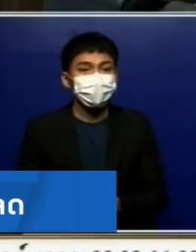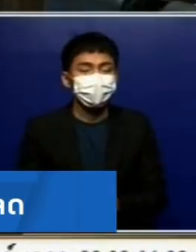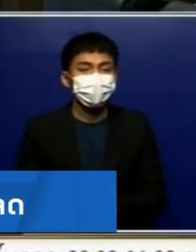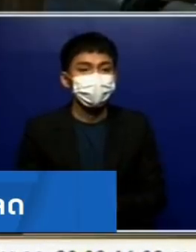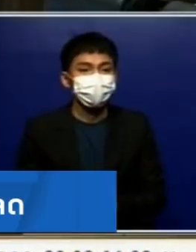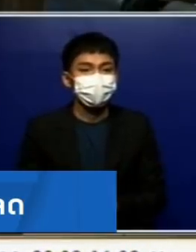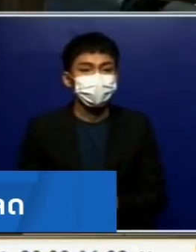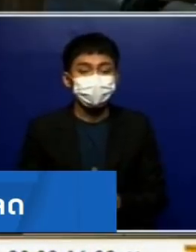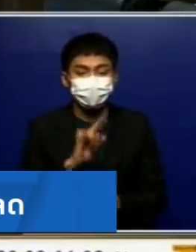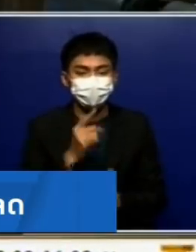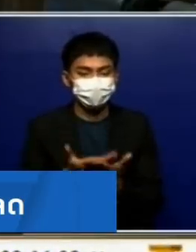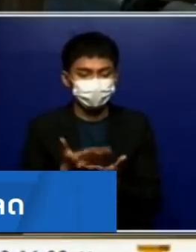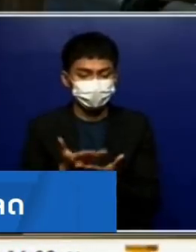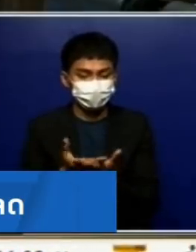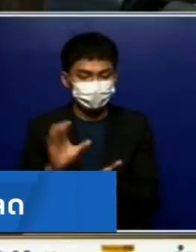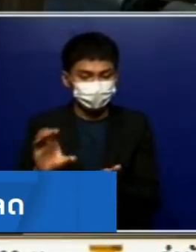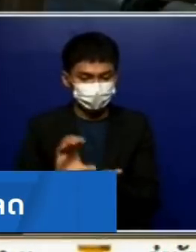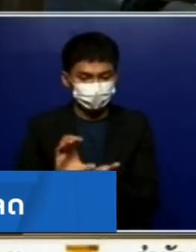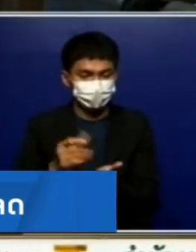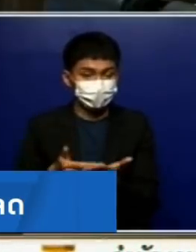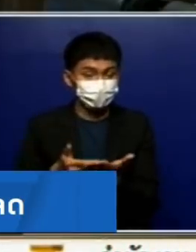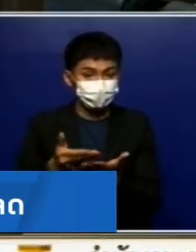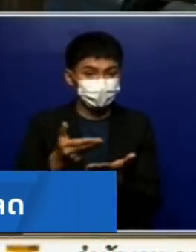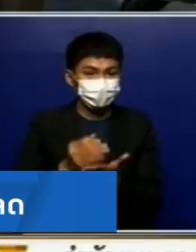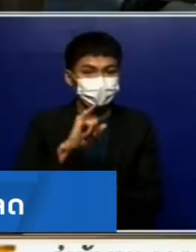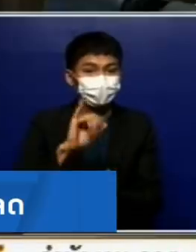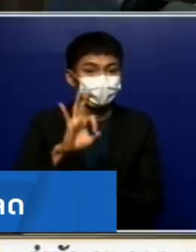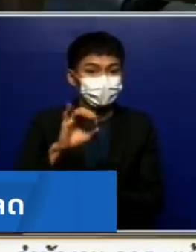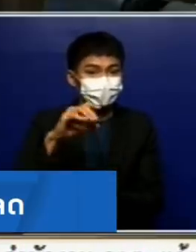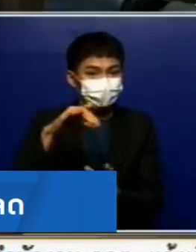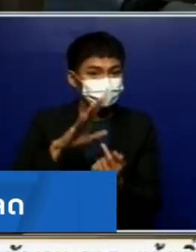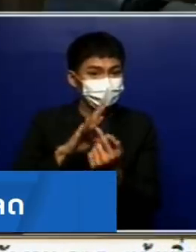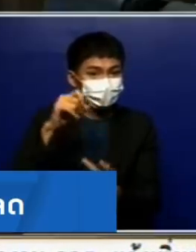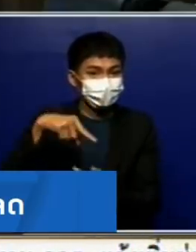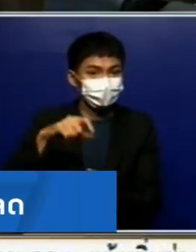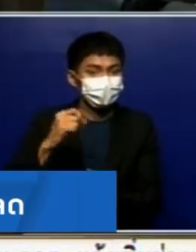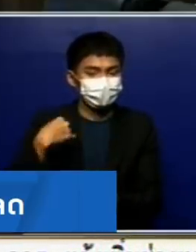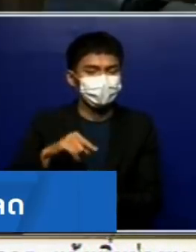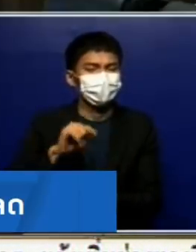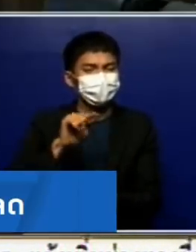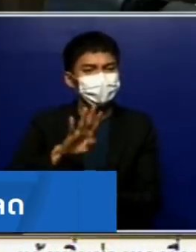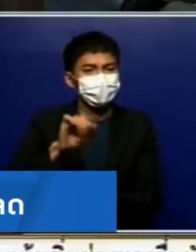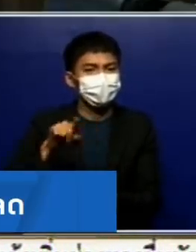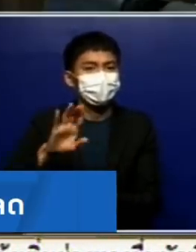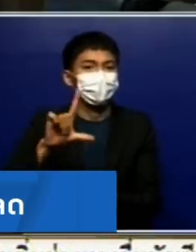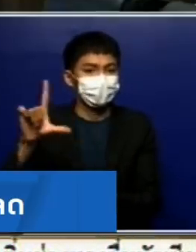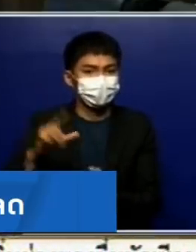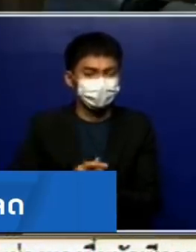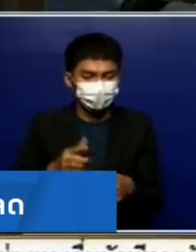ถ้าเอาเงินก้อนนี้ไปซื้อวัคซีนไฟเซอร์ก็จะซื้อได้ถึง 4.4 ล้านโดสฉีดให้กับประชาชน